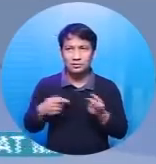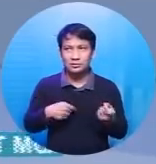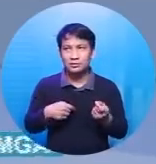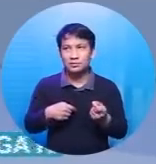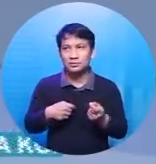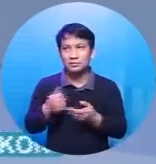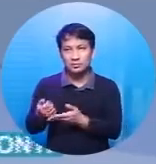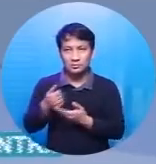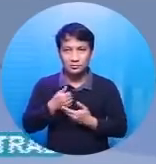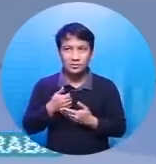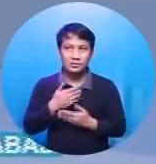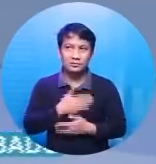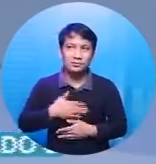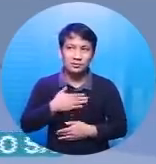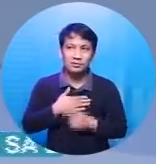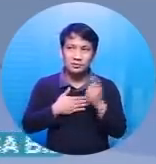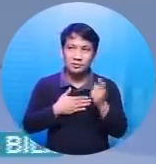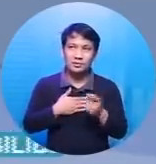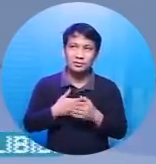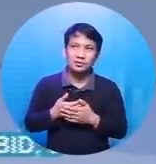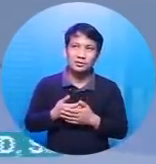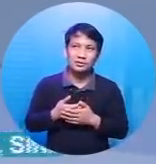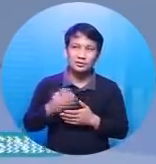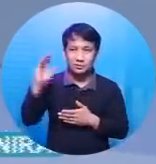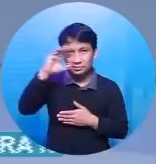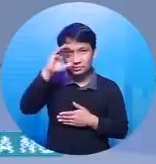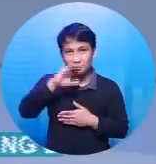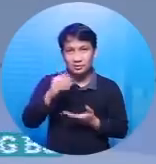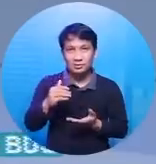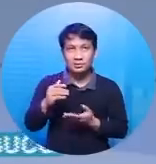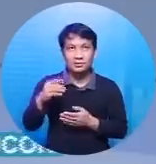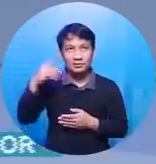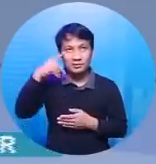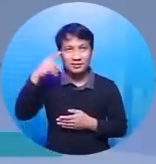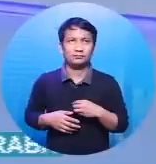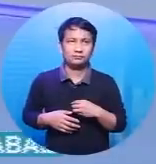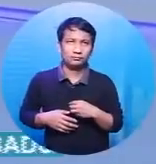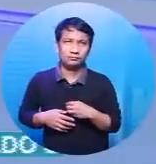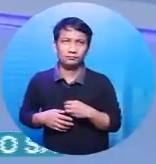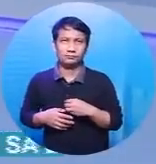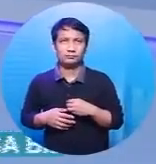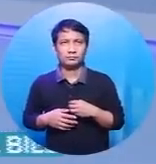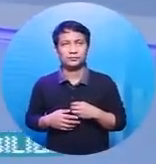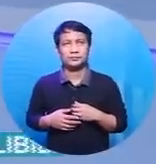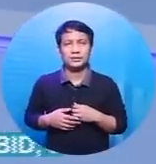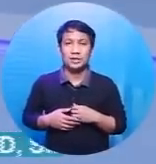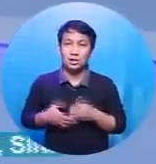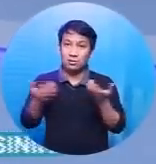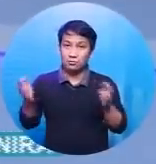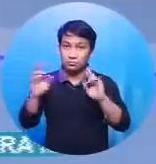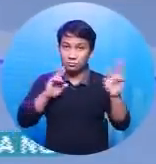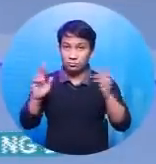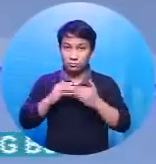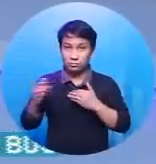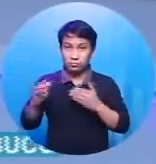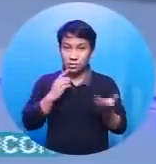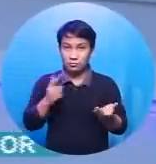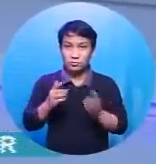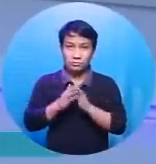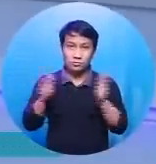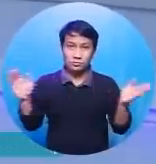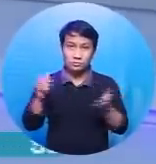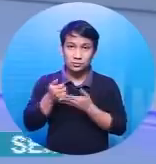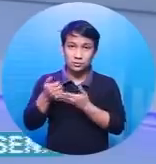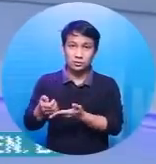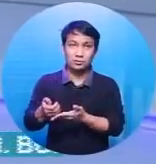namin tulong. Please, pakibilisan lang. Siyempre, inahanap na po na aming producer. Okay. Ito na talaga ang grand